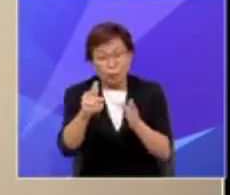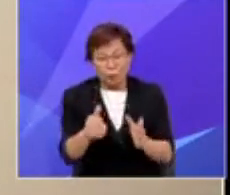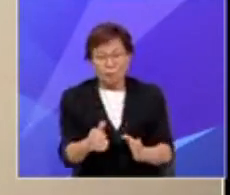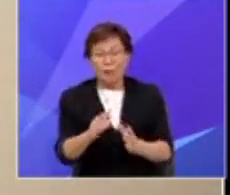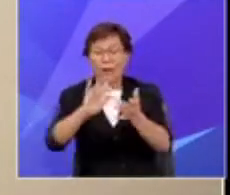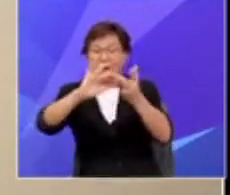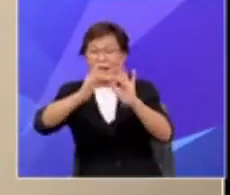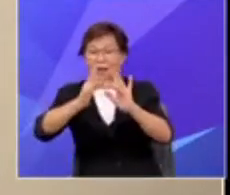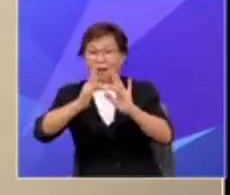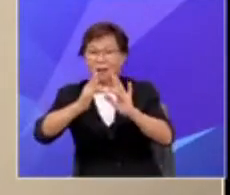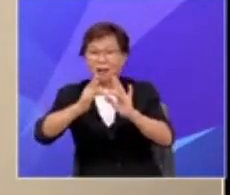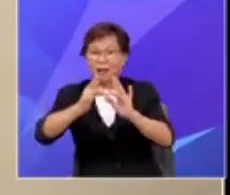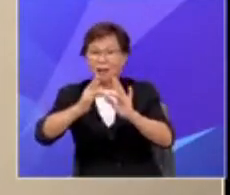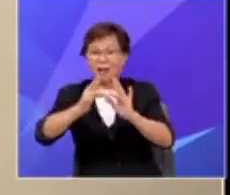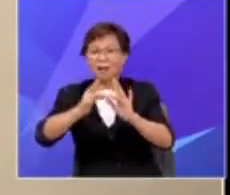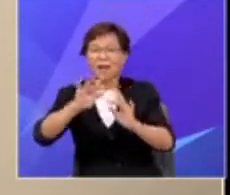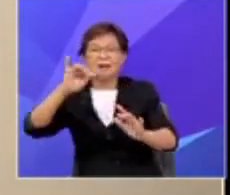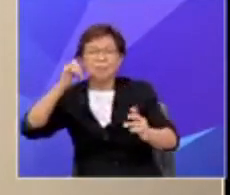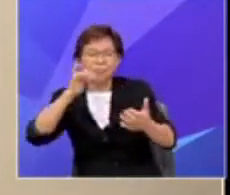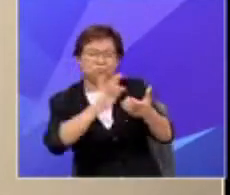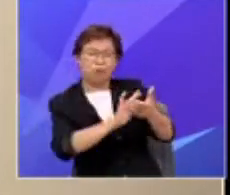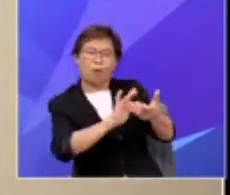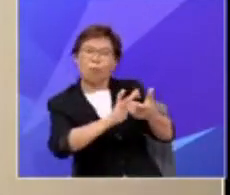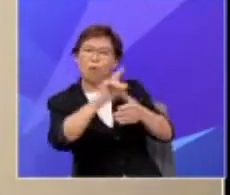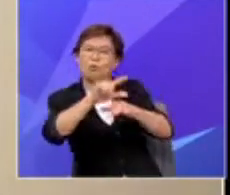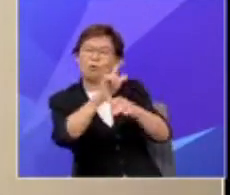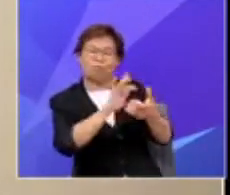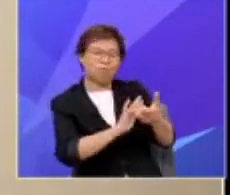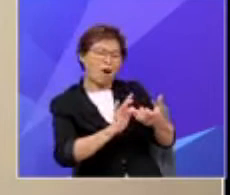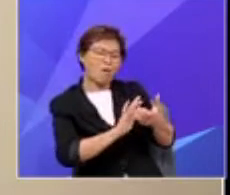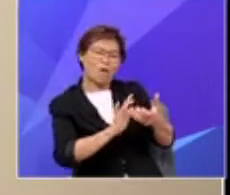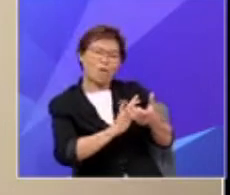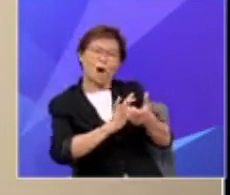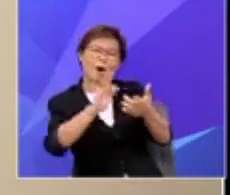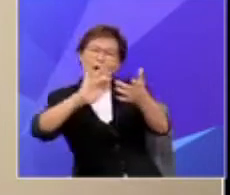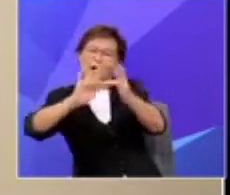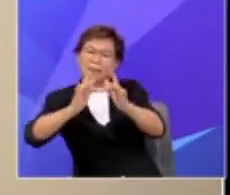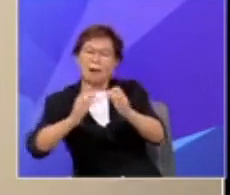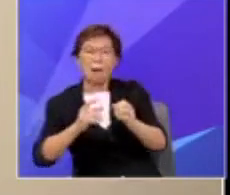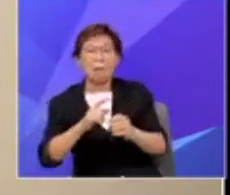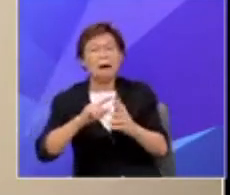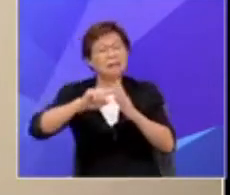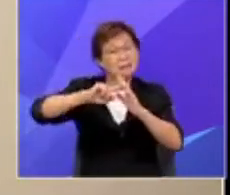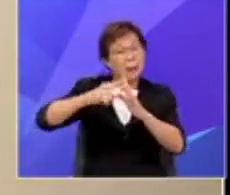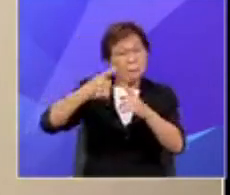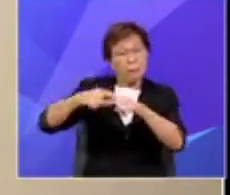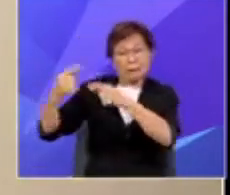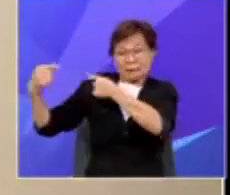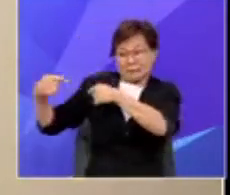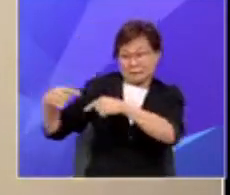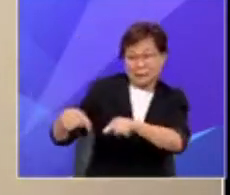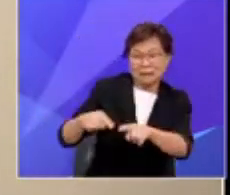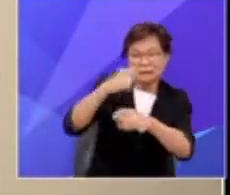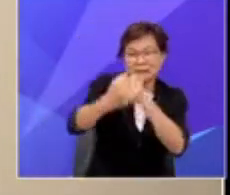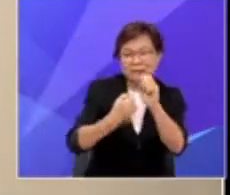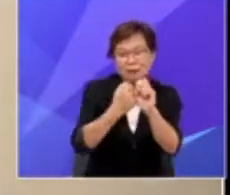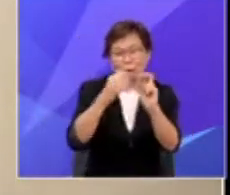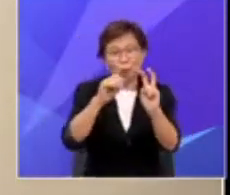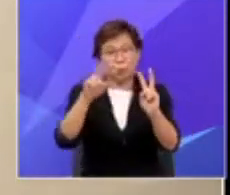internet dihubungkan melalui telefon pintar dan Tetapi semenjak tahun